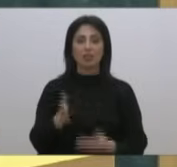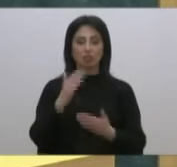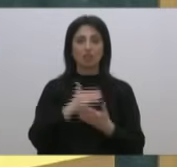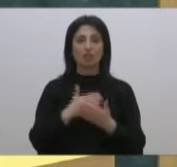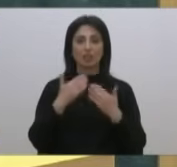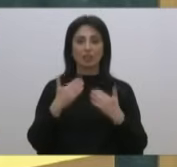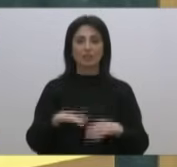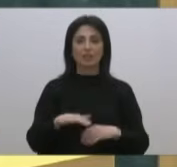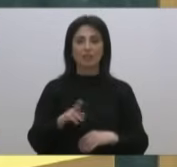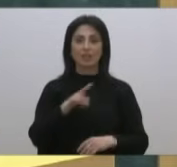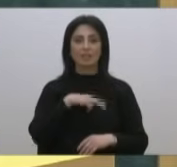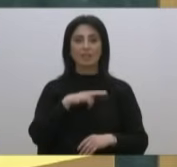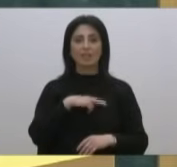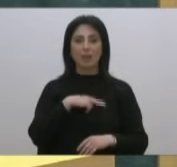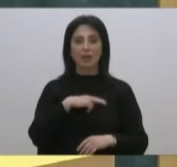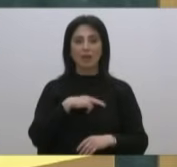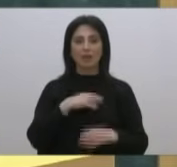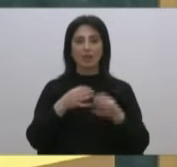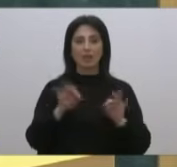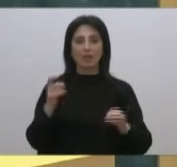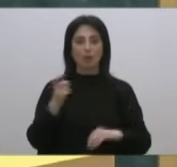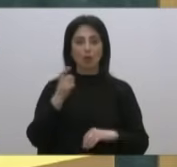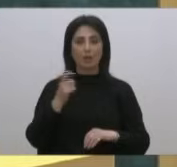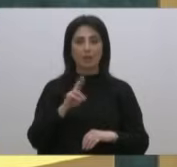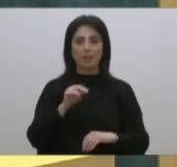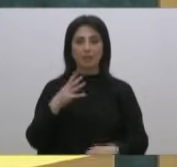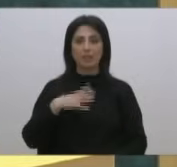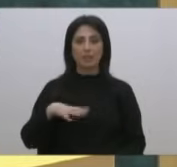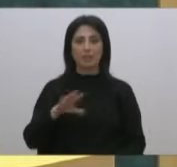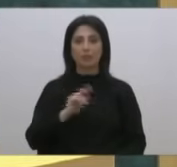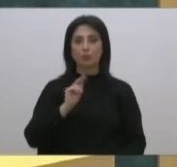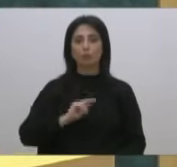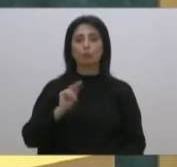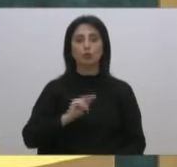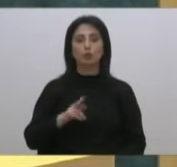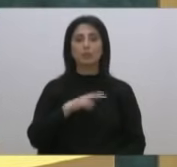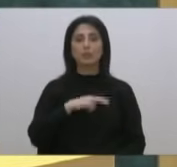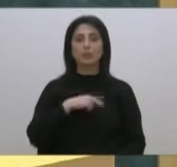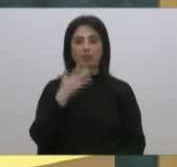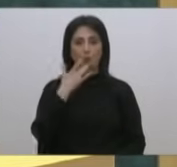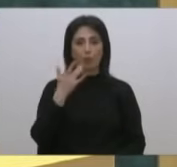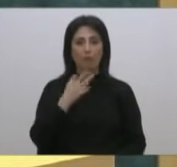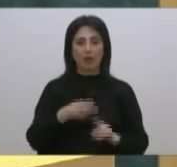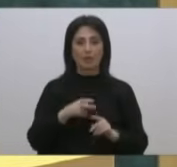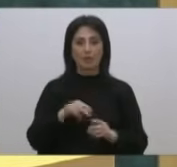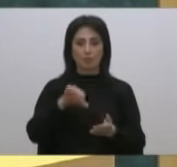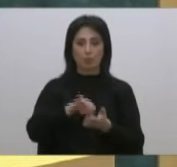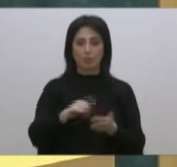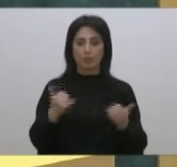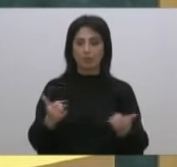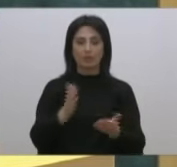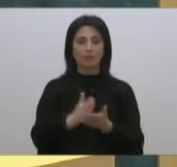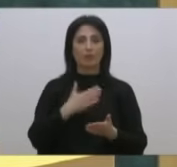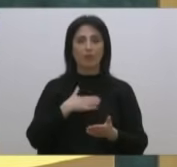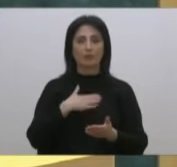შედგა საპარლამენტო დემოკრატია და საქართველოში მუშაობს საპარლამენტო პოლიტიკა. ამის მომსწრევართ